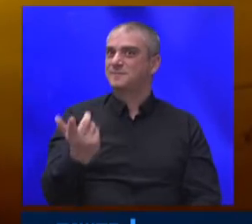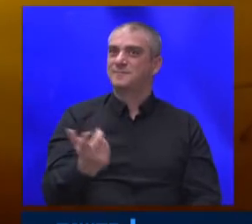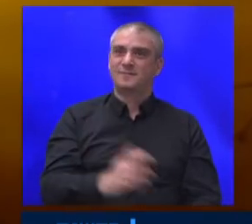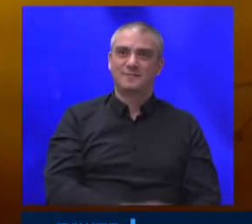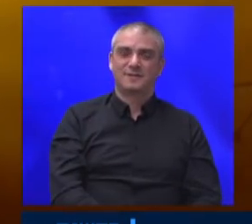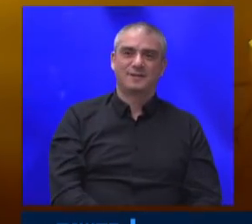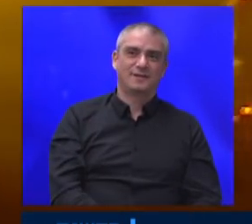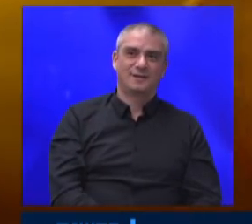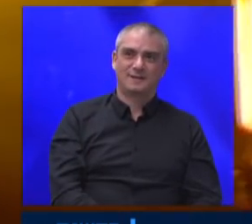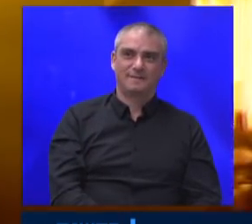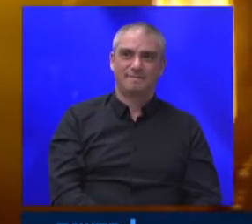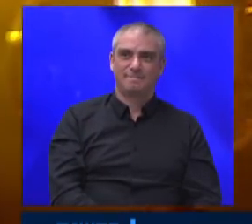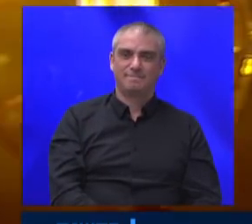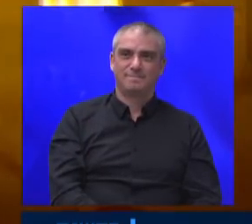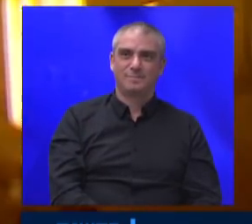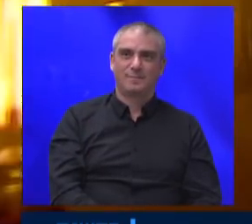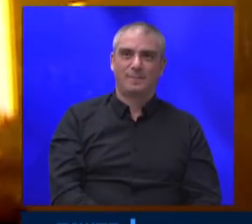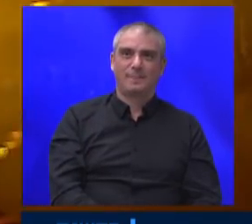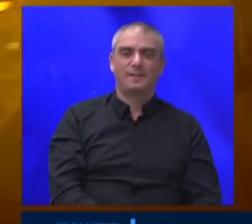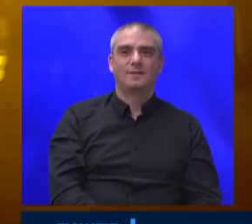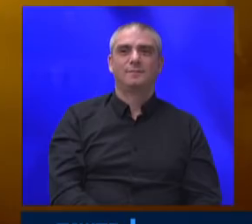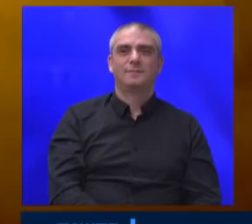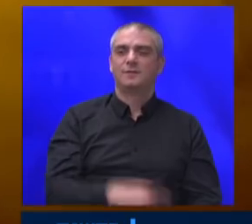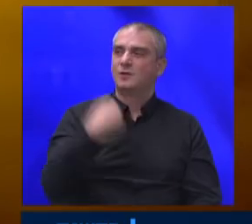דמותך הולכת